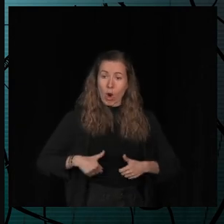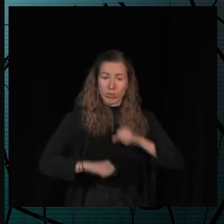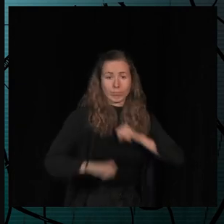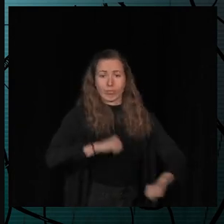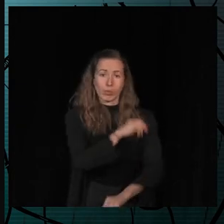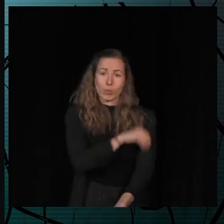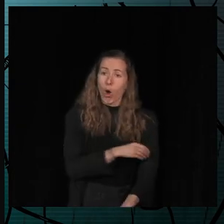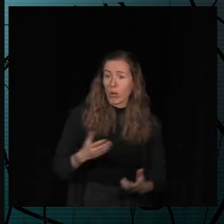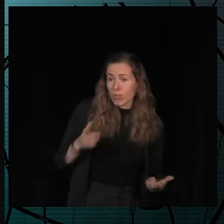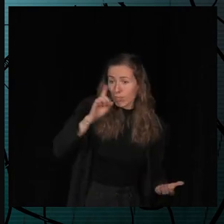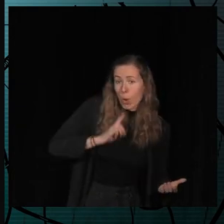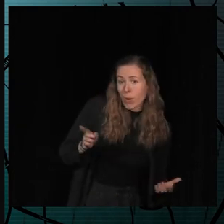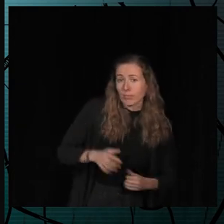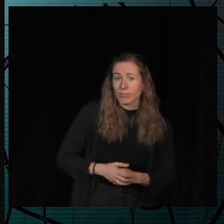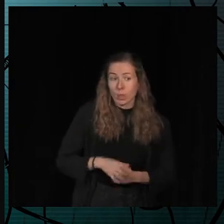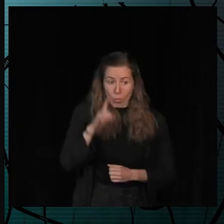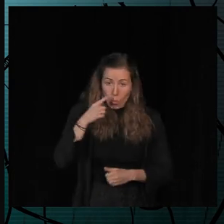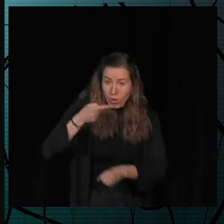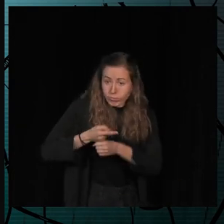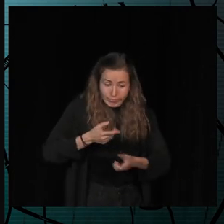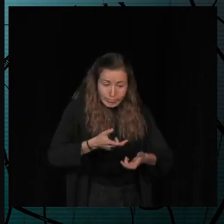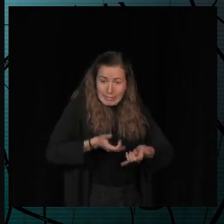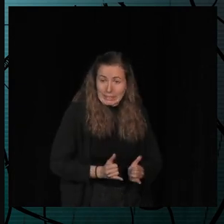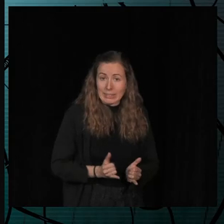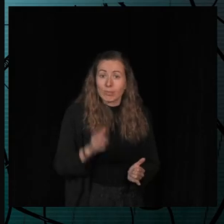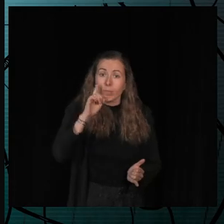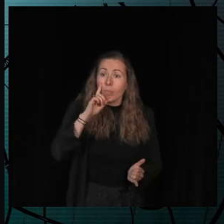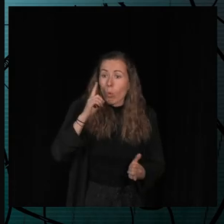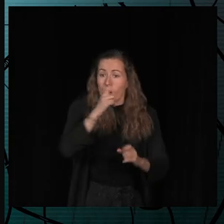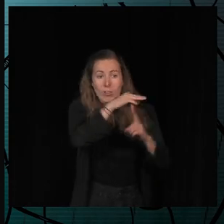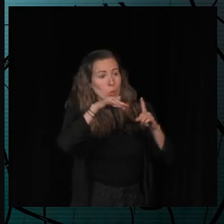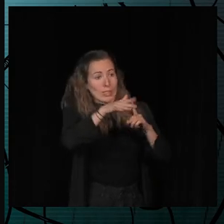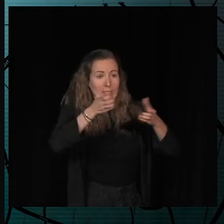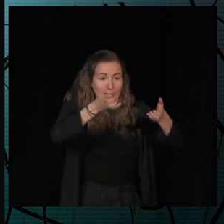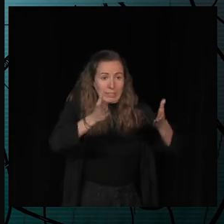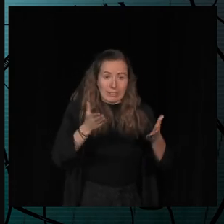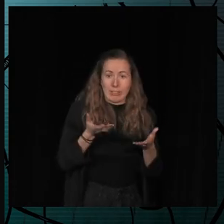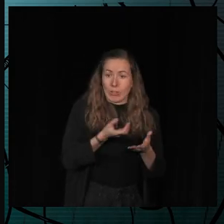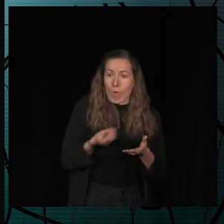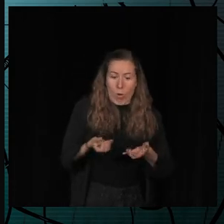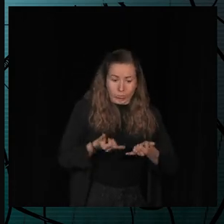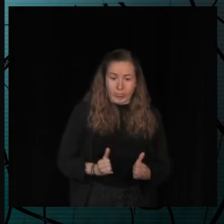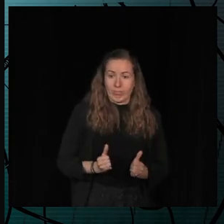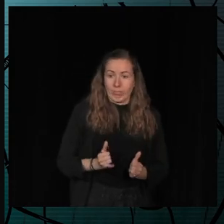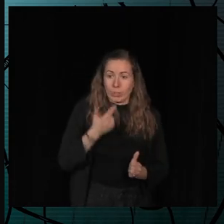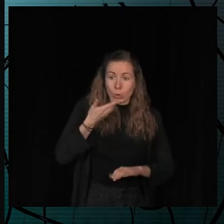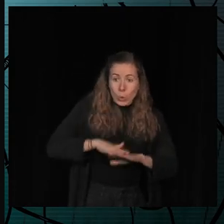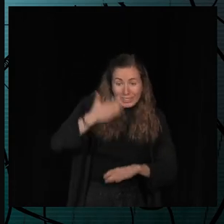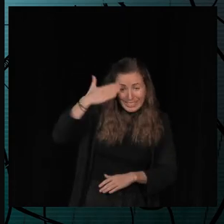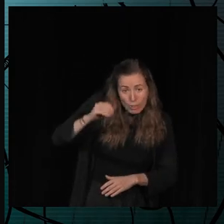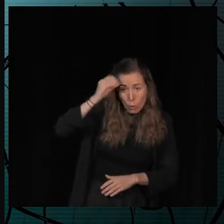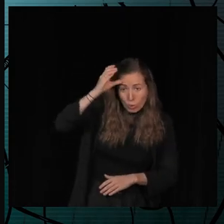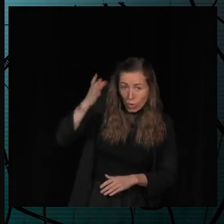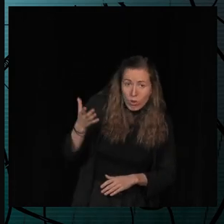sportive ça a pas été une décision publique non plus de faire bouger ces codes là enfin je